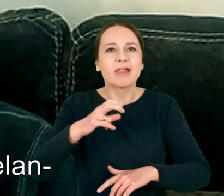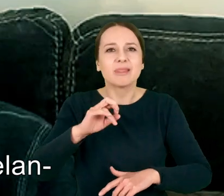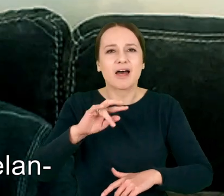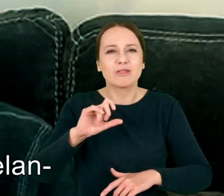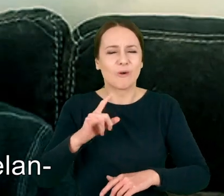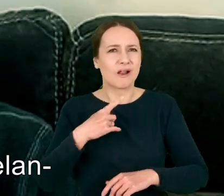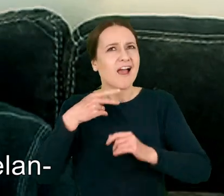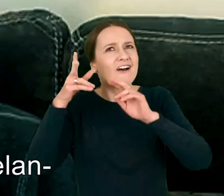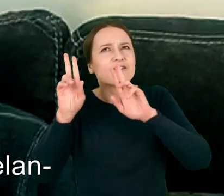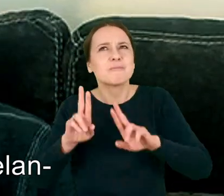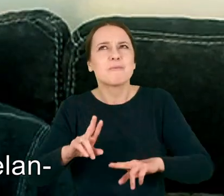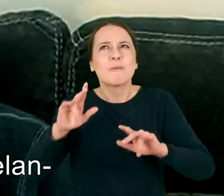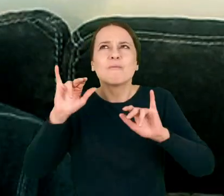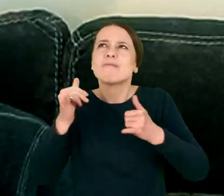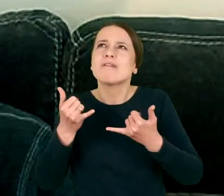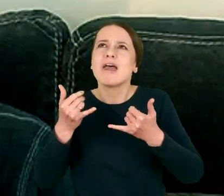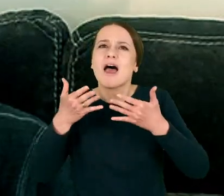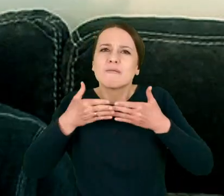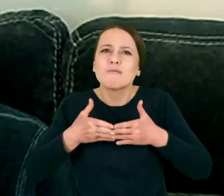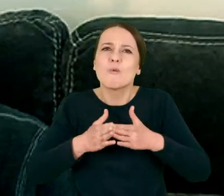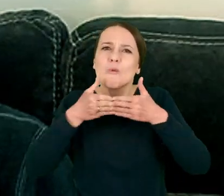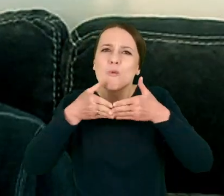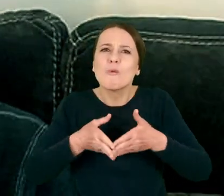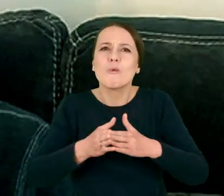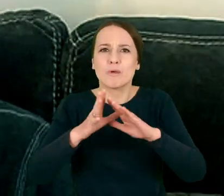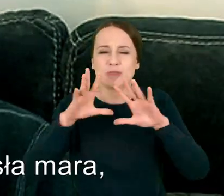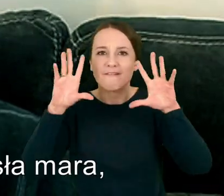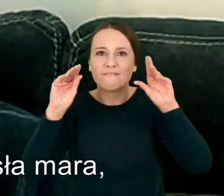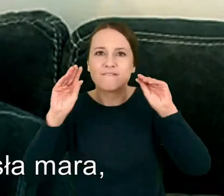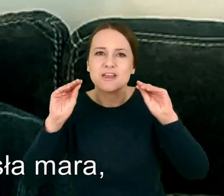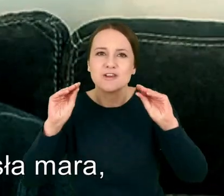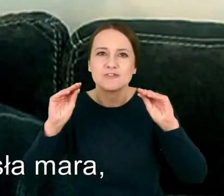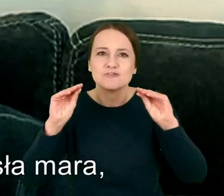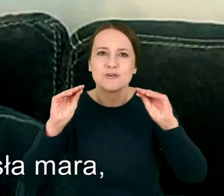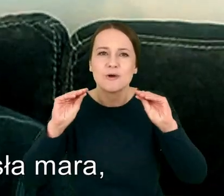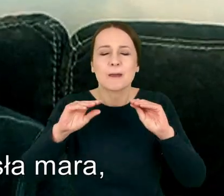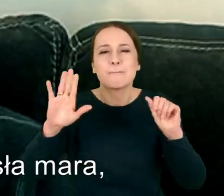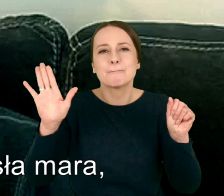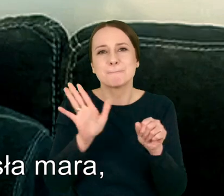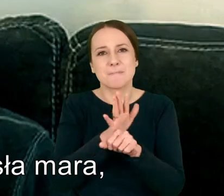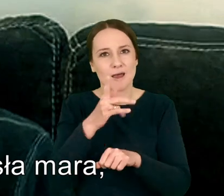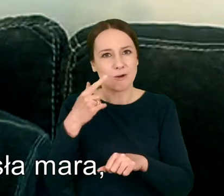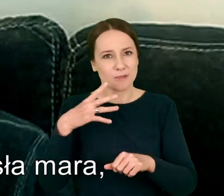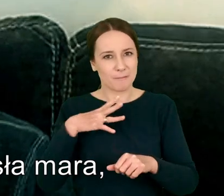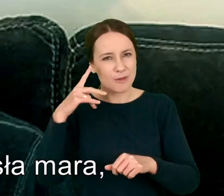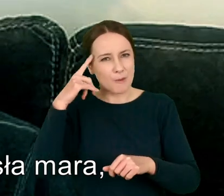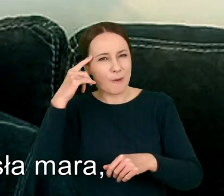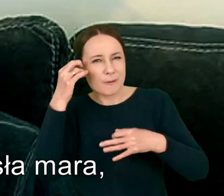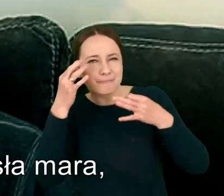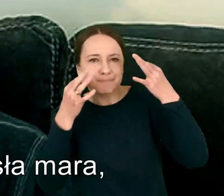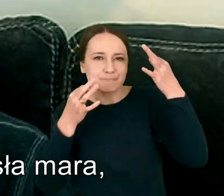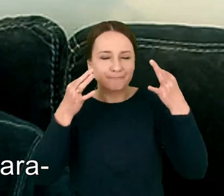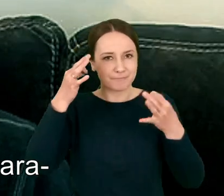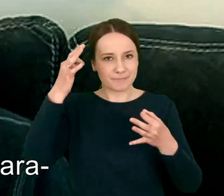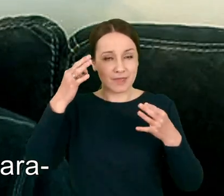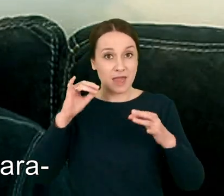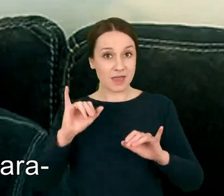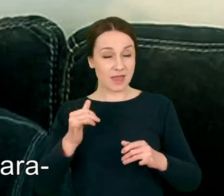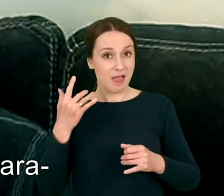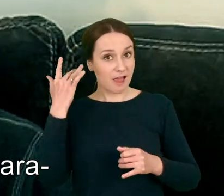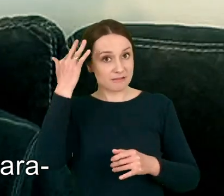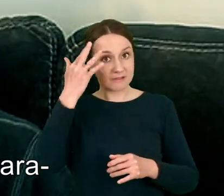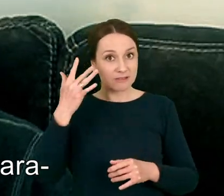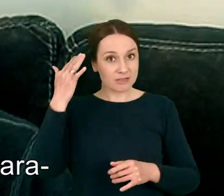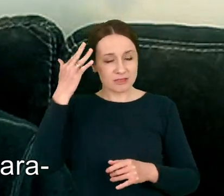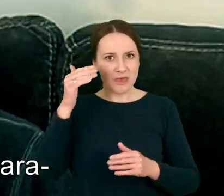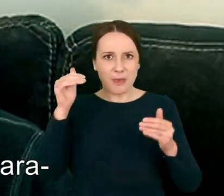jakiś wieczór pełen melancholii. Gdybyś, ach, znów wskrzeszła Mara,